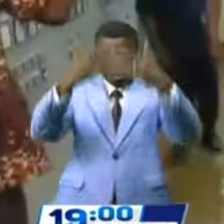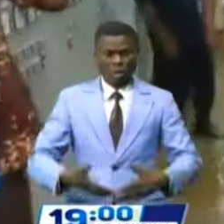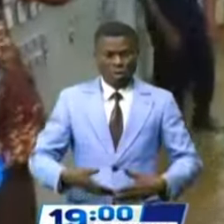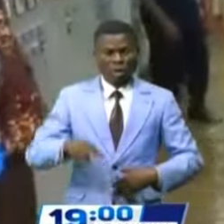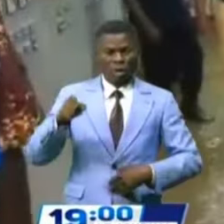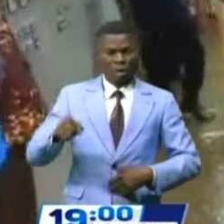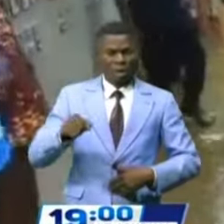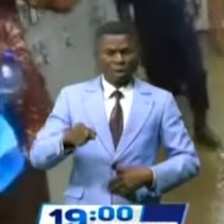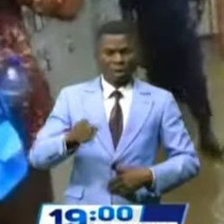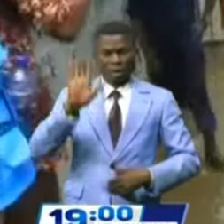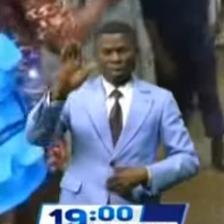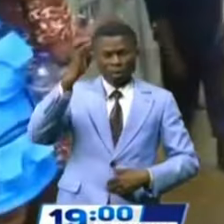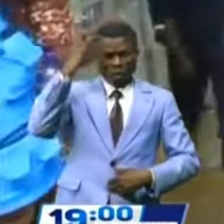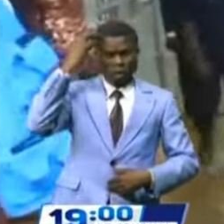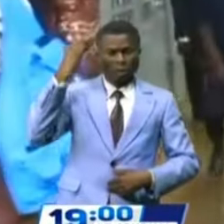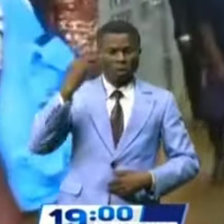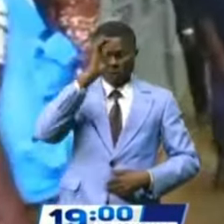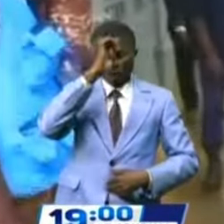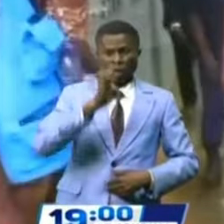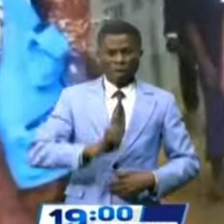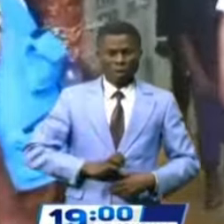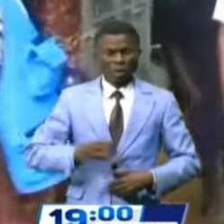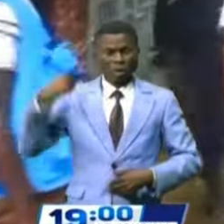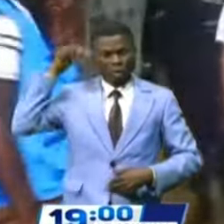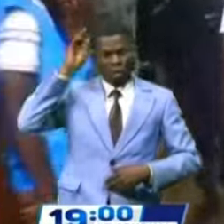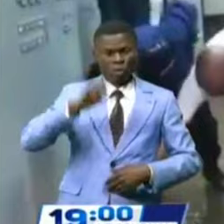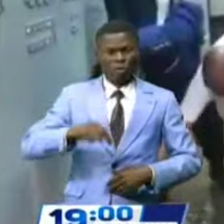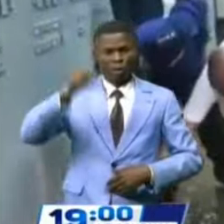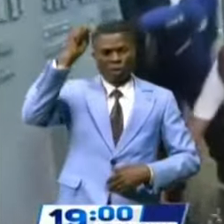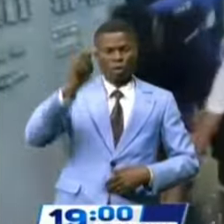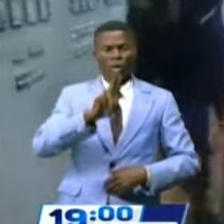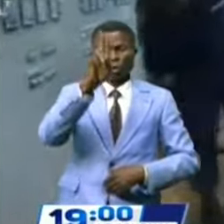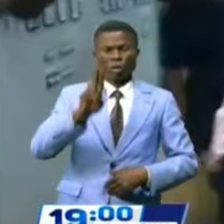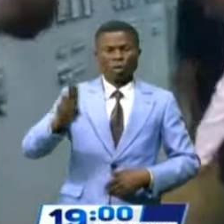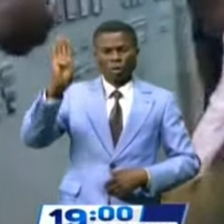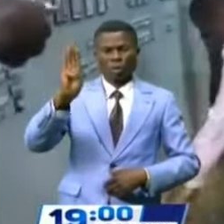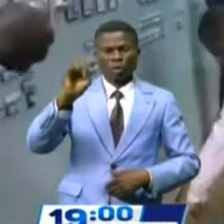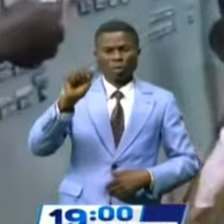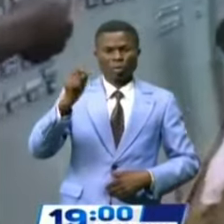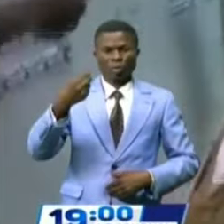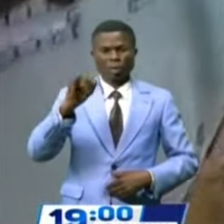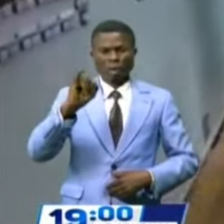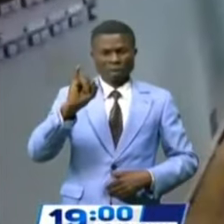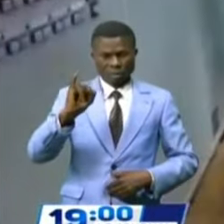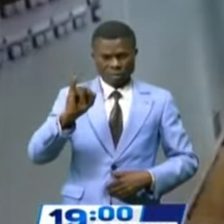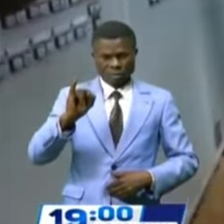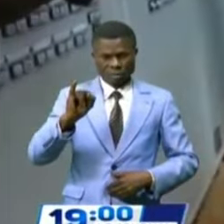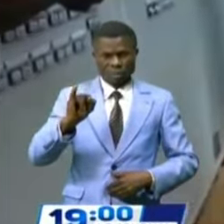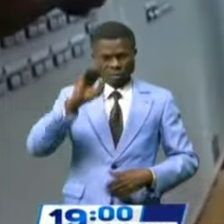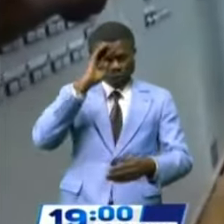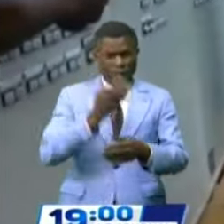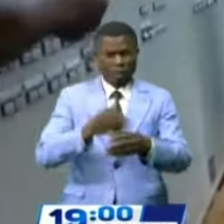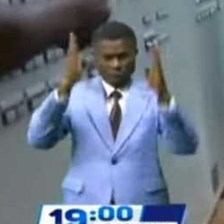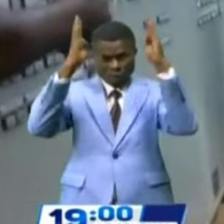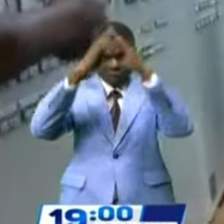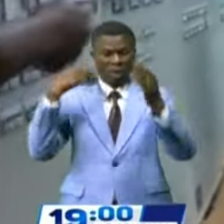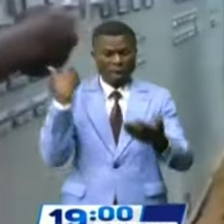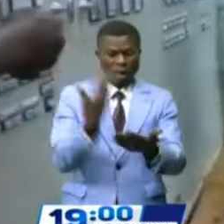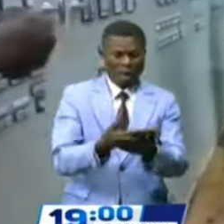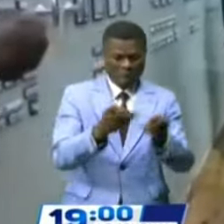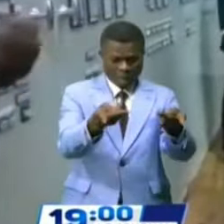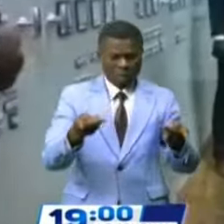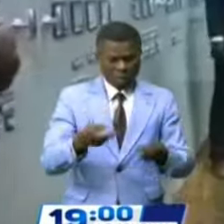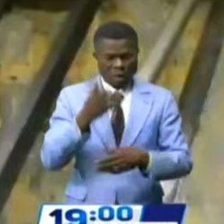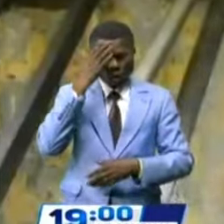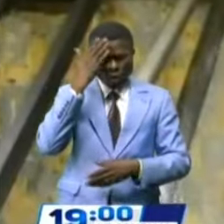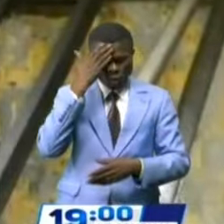Mobayimbongo, son Excellence, Monsieur le gouverneur de la province du Nord-Oubangui, Malo Mobutu Nzimba, est descendu sur le site pour